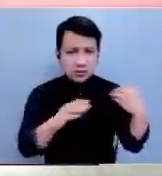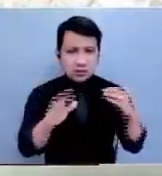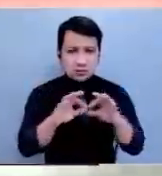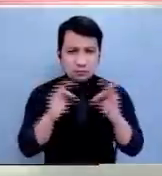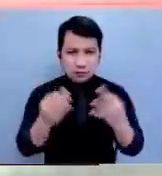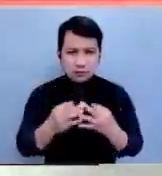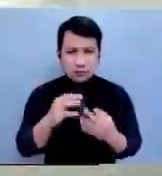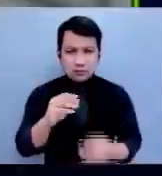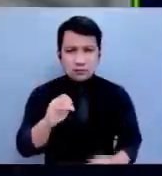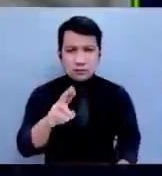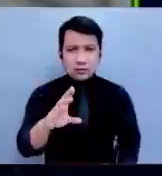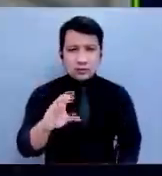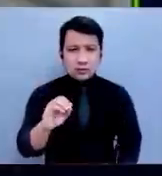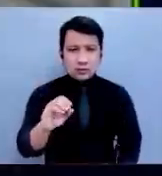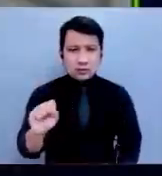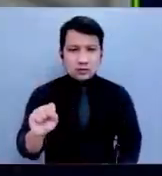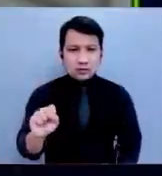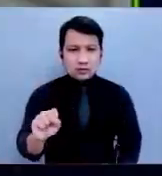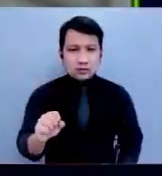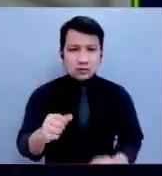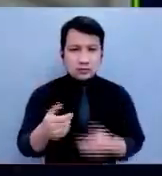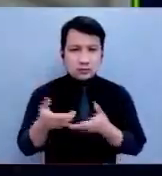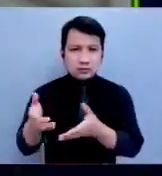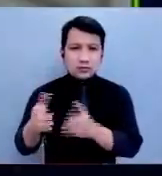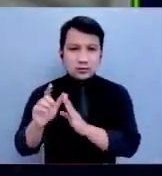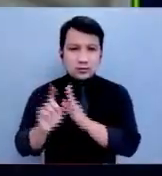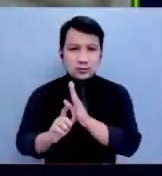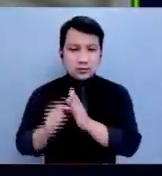Let's leave it to the lawyers to discuss it. Because